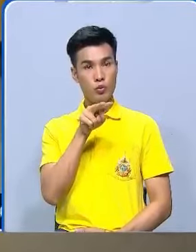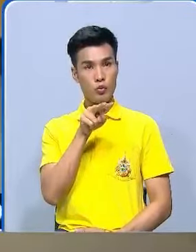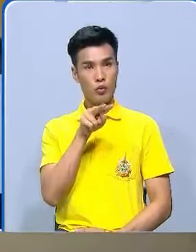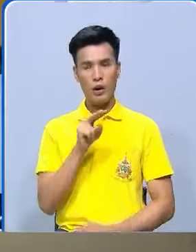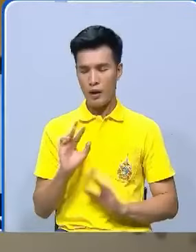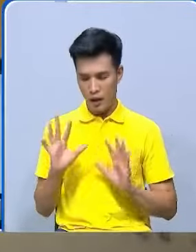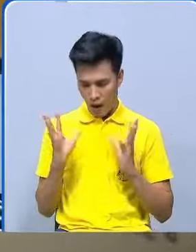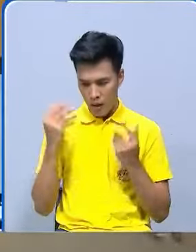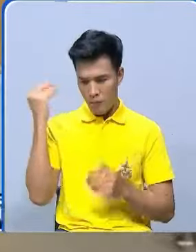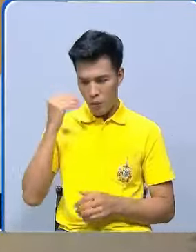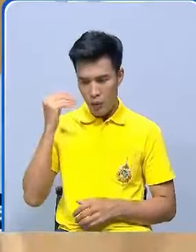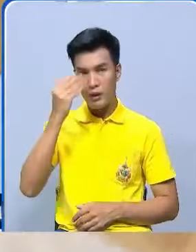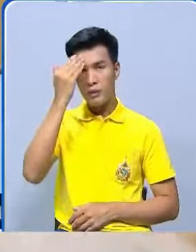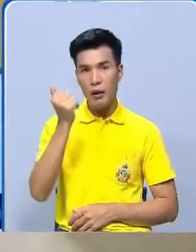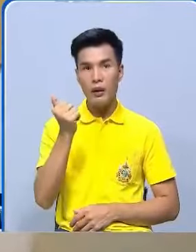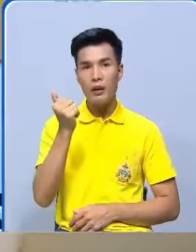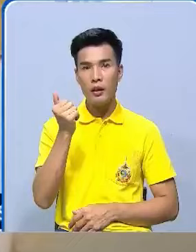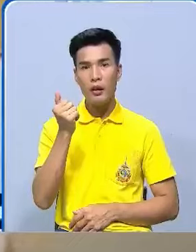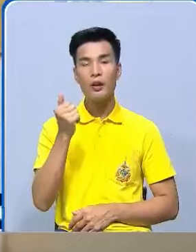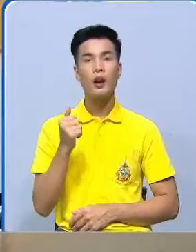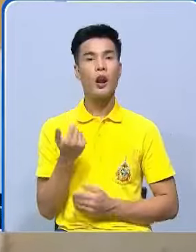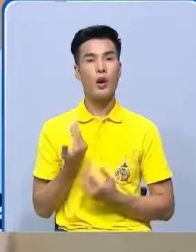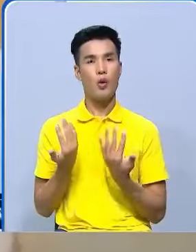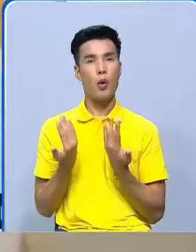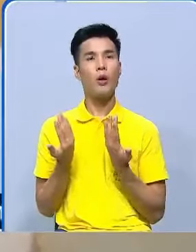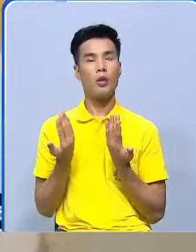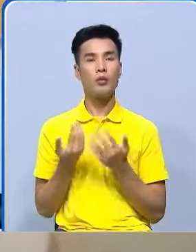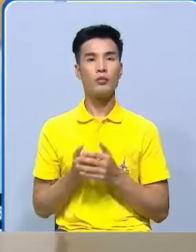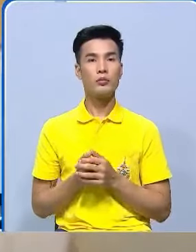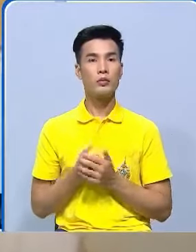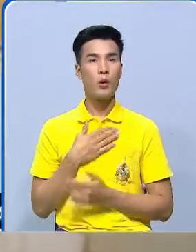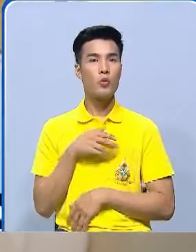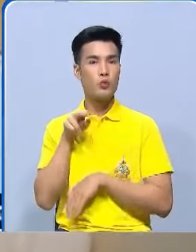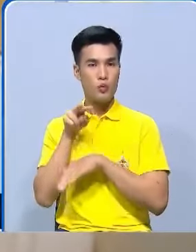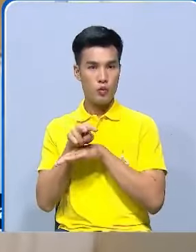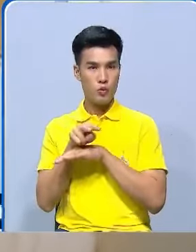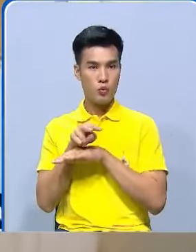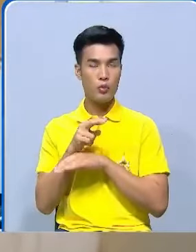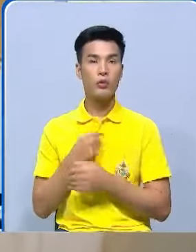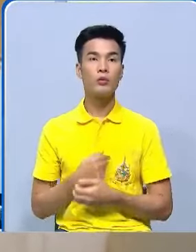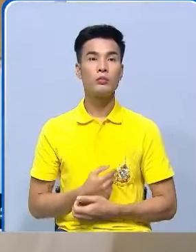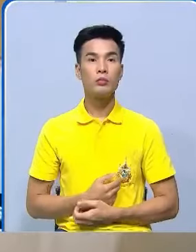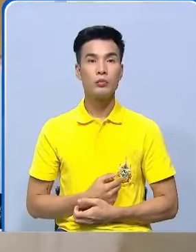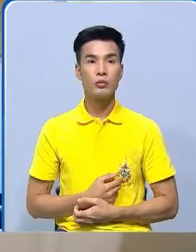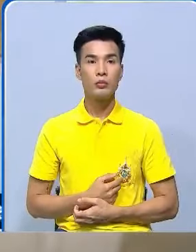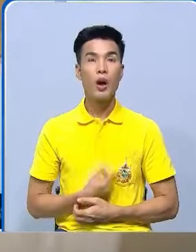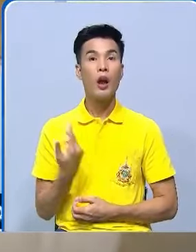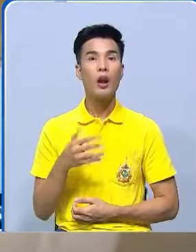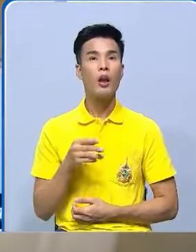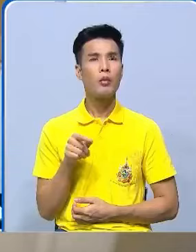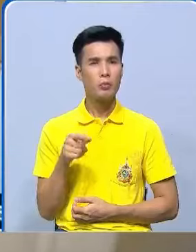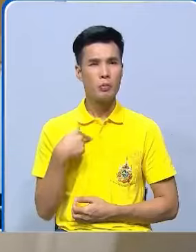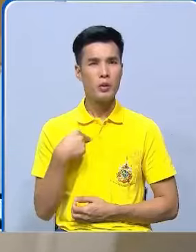าเหมือนตังตรงนู้นนี่ตังตรงนี้นี่คิดแต่ปันนี้เลยโอ้ย ขอตึงอยู่ออกมาอยู่ตรงนี ้ตึงบอกว่ามันเริ่มอยู่ตรงนี้ม